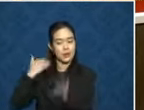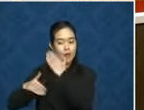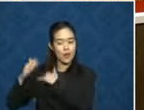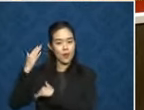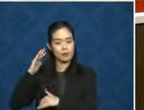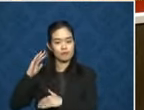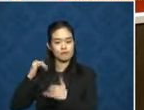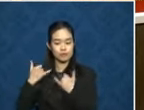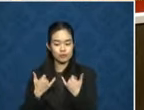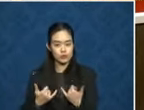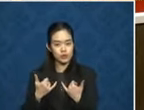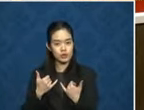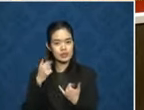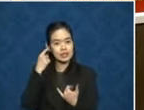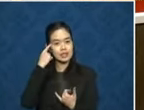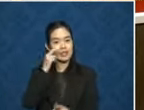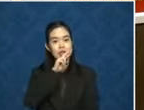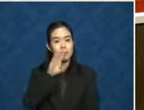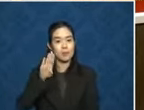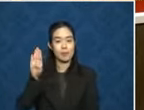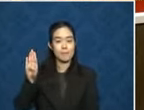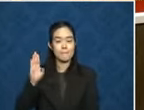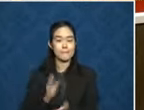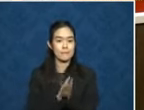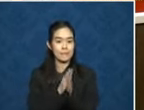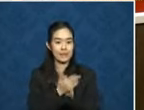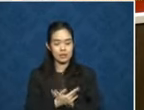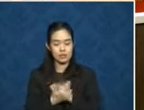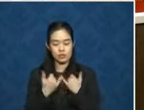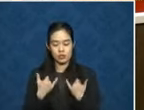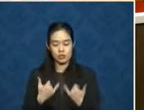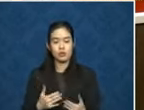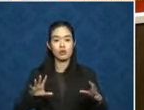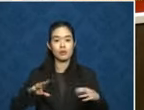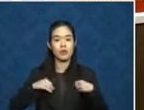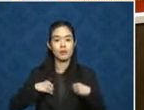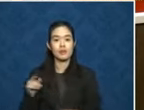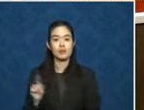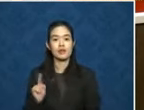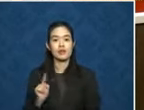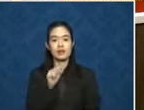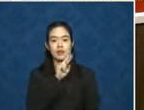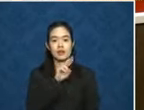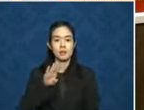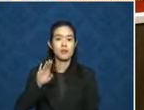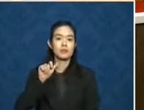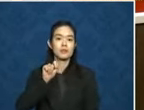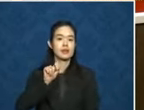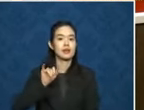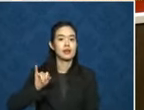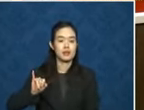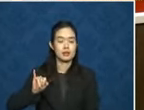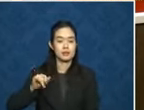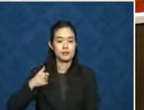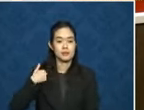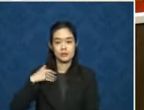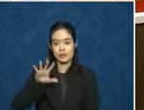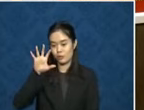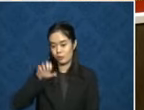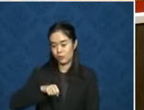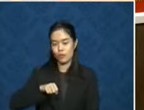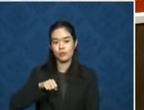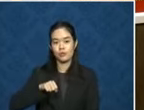ถึงเวลาที่เราต้องยอมรับและร่วมเดินหน้าไปพร้อมกับ AI แน่นอนครับว่าการนำ AI มาใช้อ